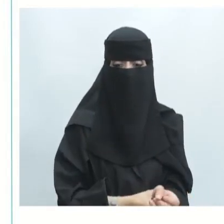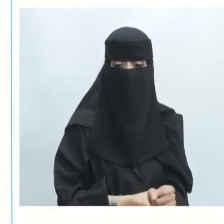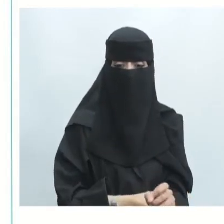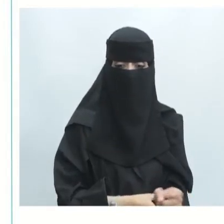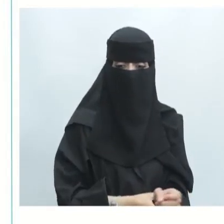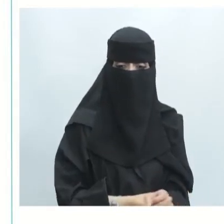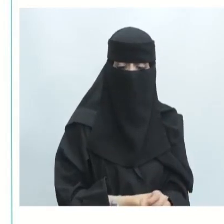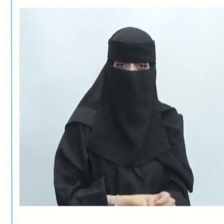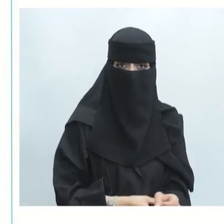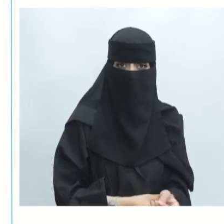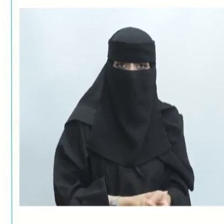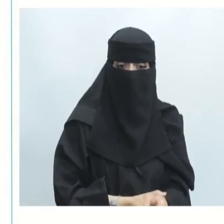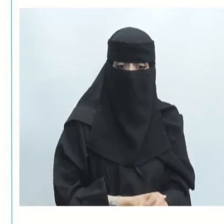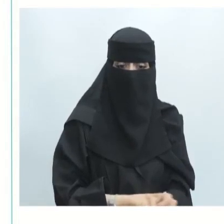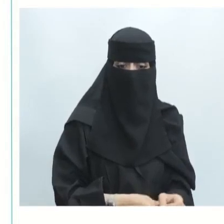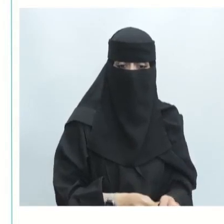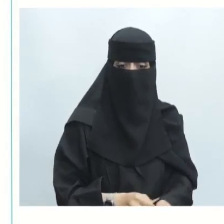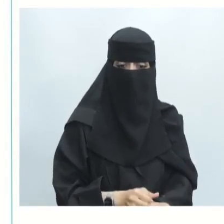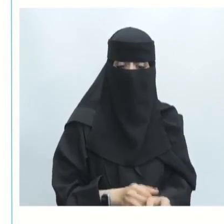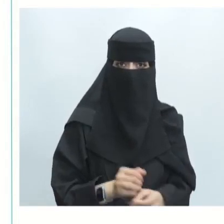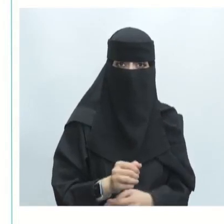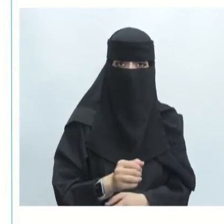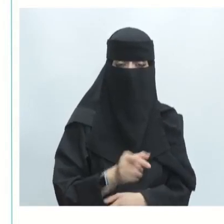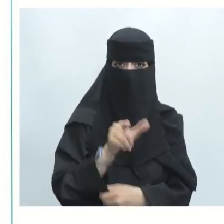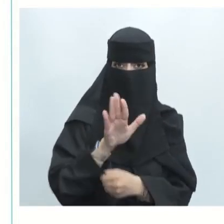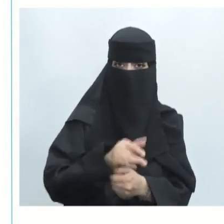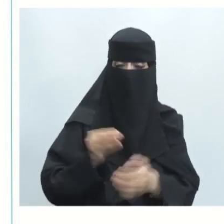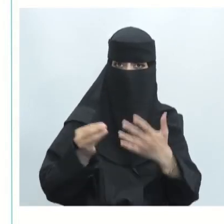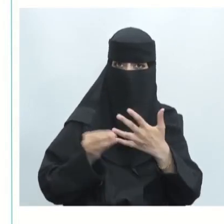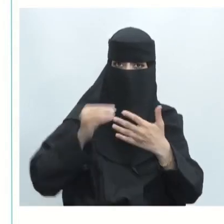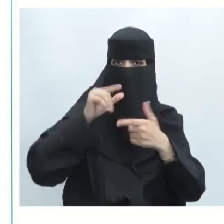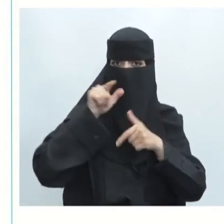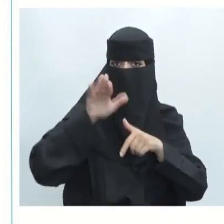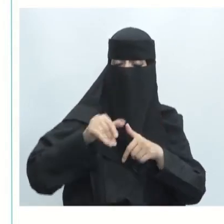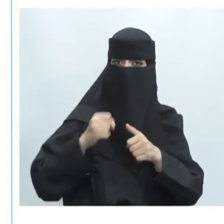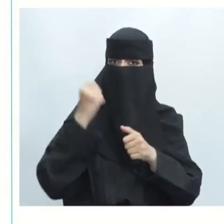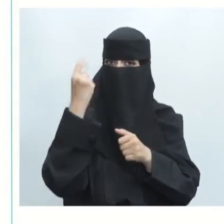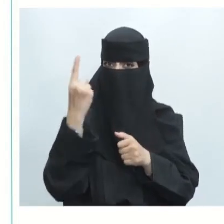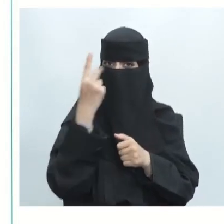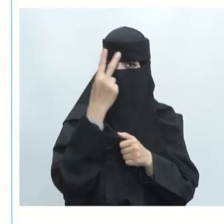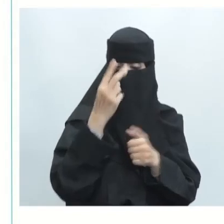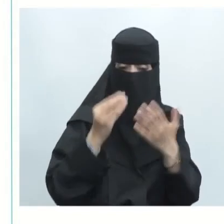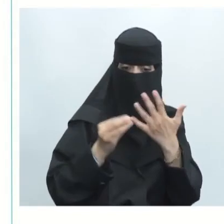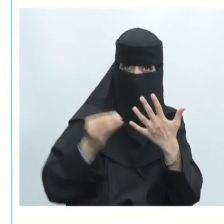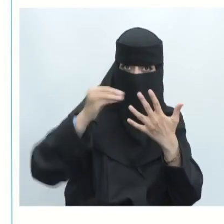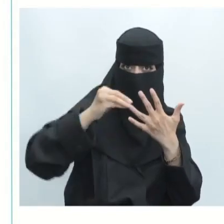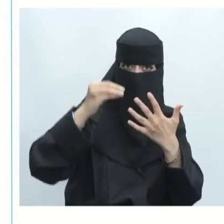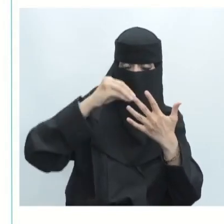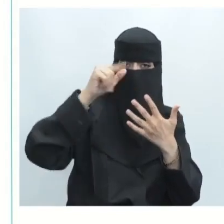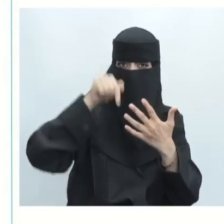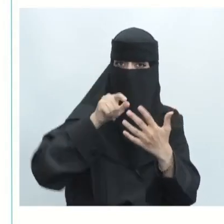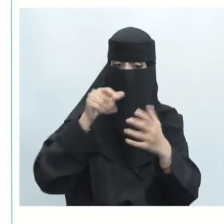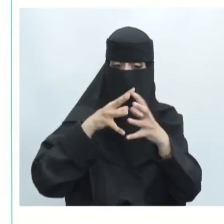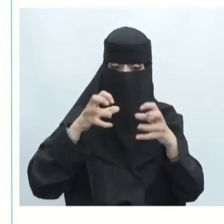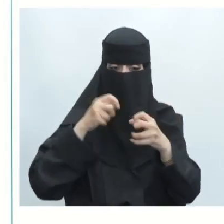القادم اذا هذه الخطه او هذه عفوا الخطوات ويشار الى الخطوه الاولى والثانيه بما يسمى بتحليل السوات او